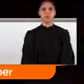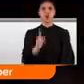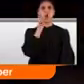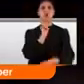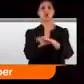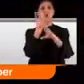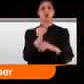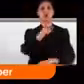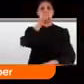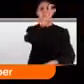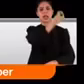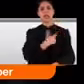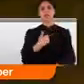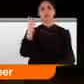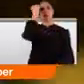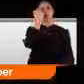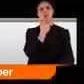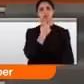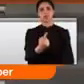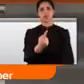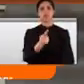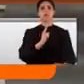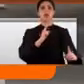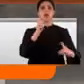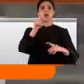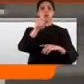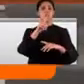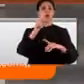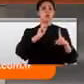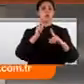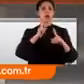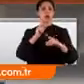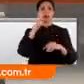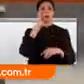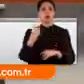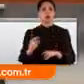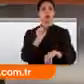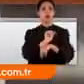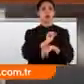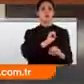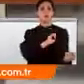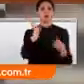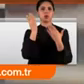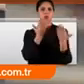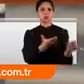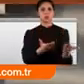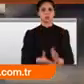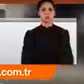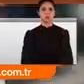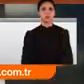Gözaltına alınan zanlı pişman olduğunu söyledi. İşlemlerinin tamamlanmasının ardından çıkarıldığı mahkemede tutuklanarak cezaevine